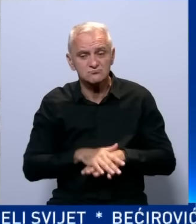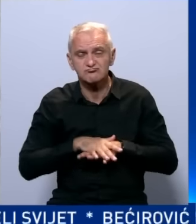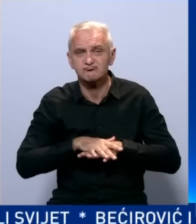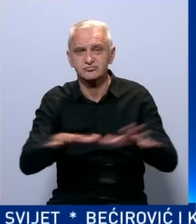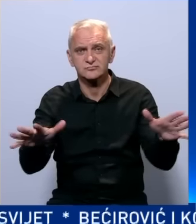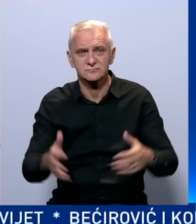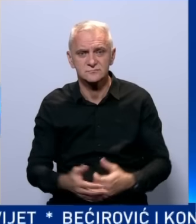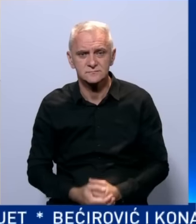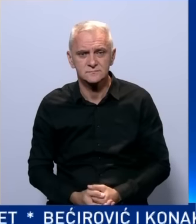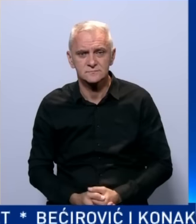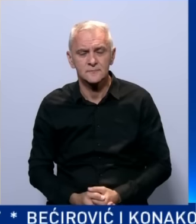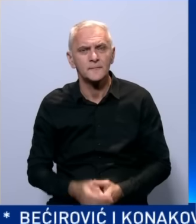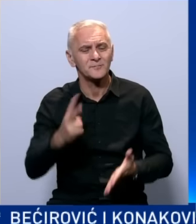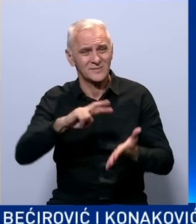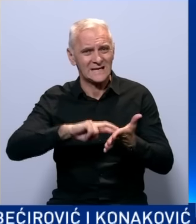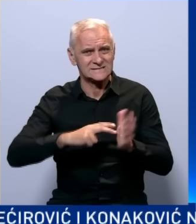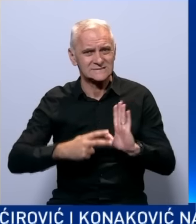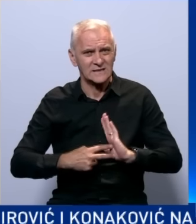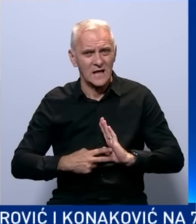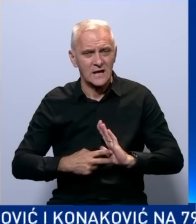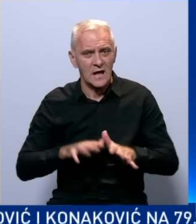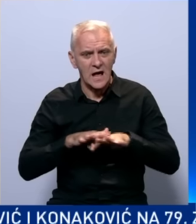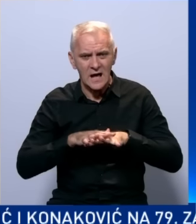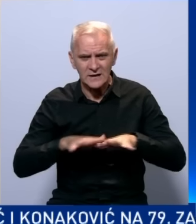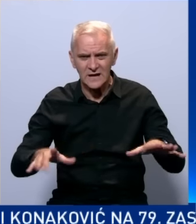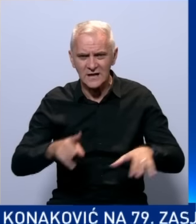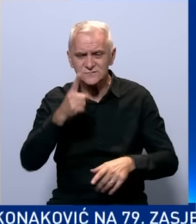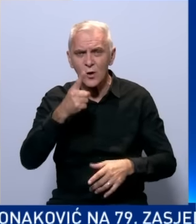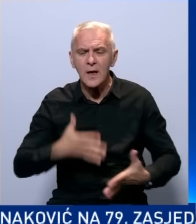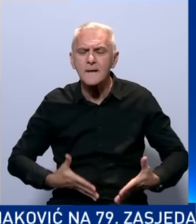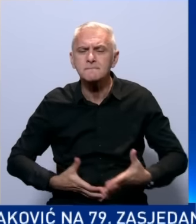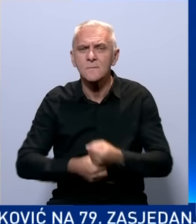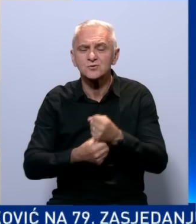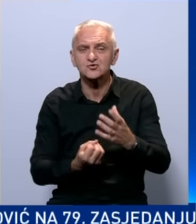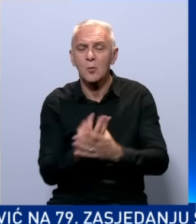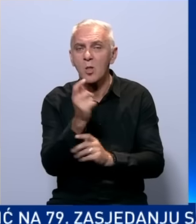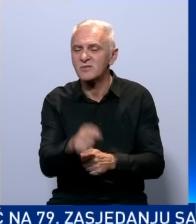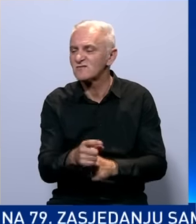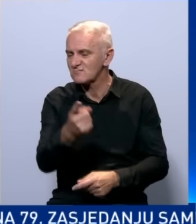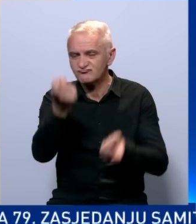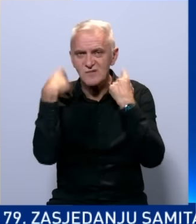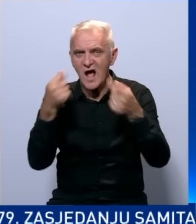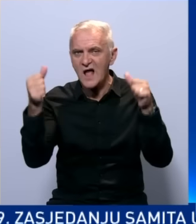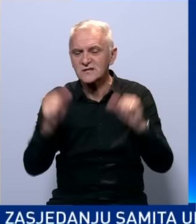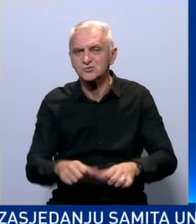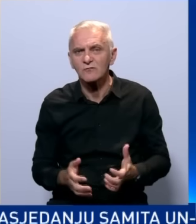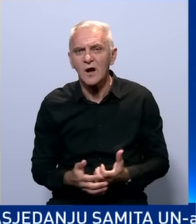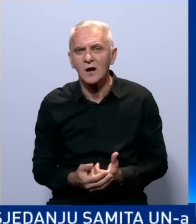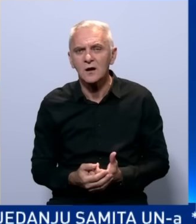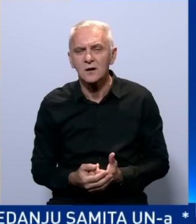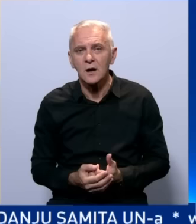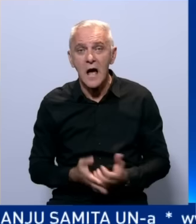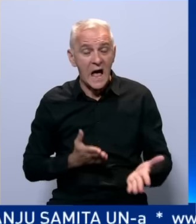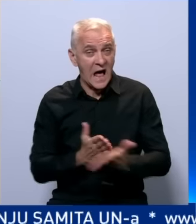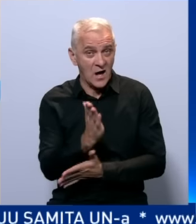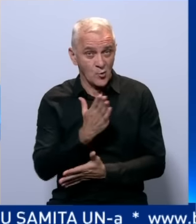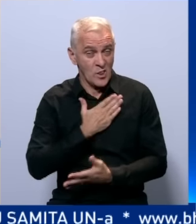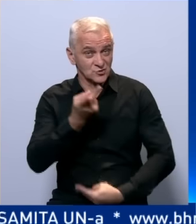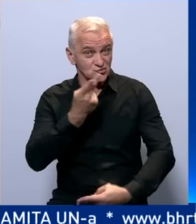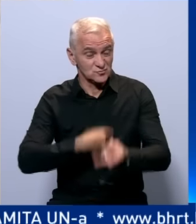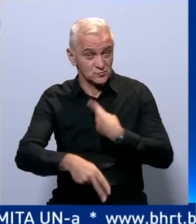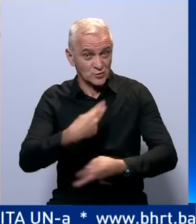tržište. Strategija razvoja i podrške poljoprivredi je katastrofalna. Ako naši